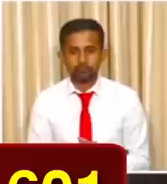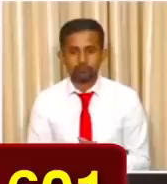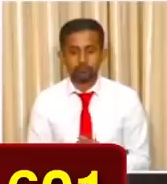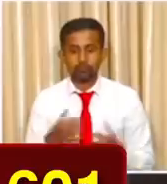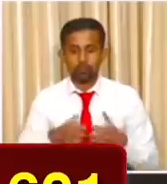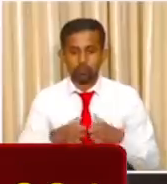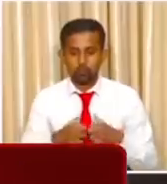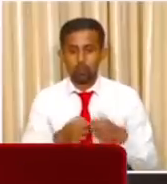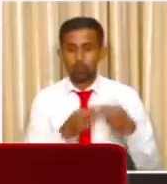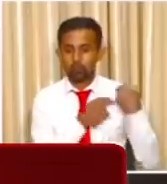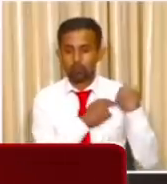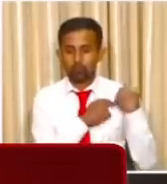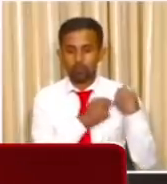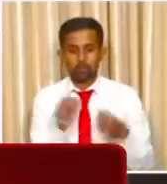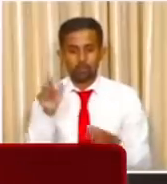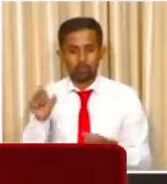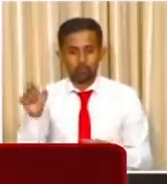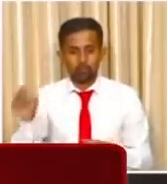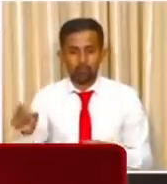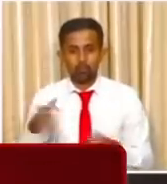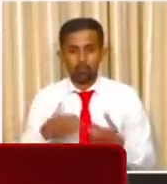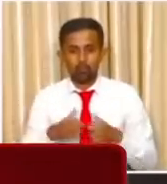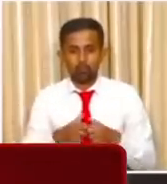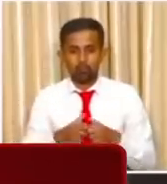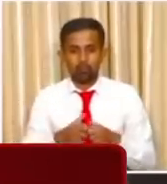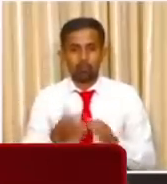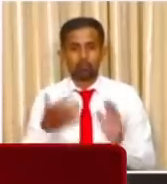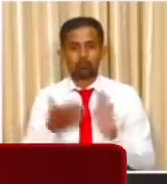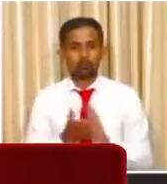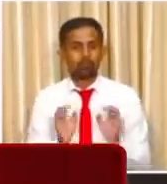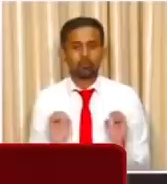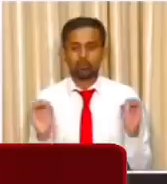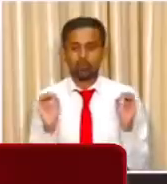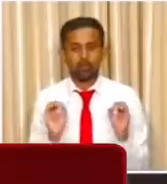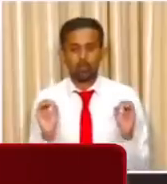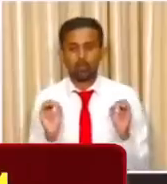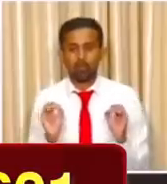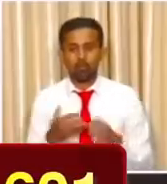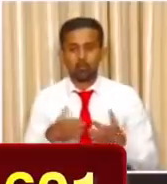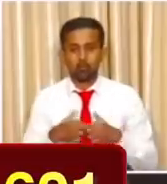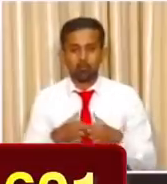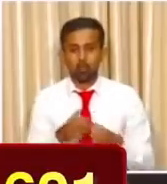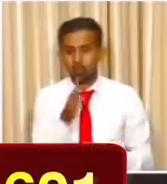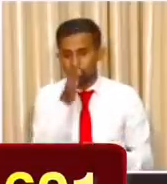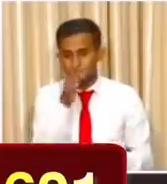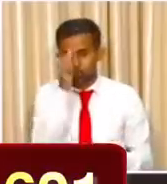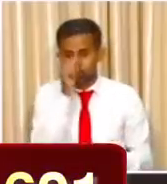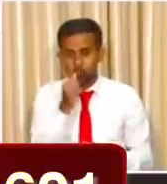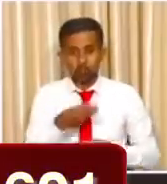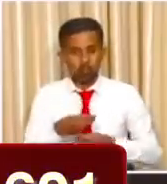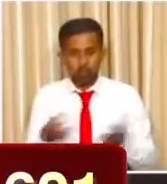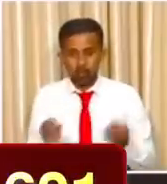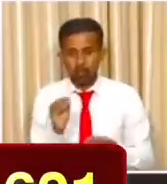මේ අර්බුදයට වග කිය යුතු කිසිවෙක් මේ අර්බුදේ ප්‍රතිවිපාක විඳින්නේ නැහැ. මේ අර්බුදයට වංචා දූෂණ නාස්ති හේතු